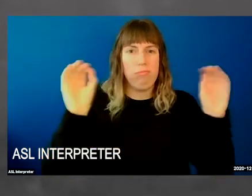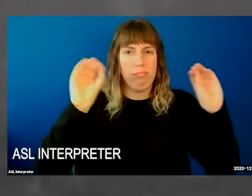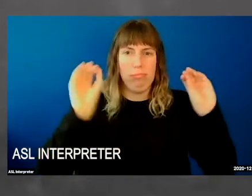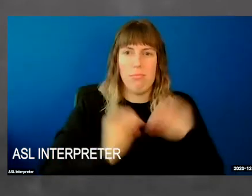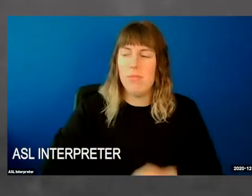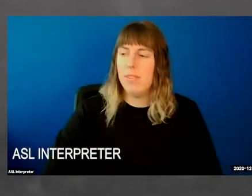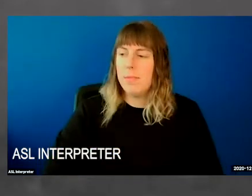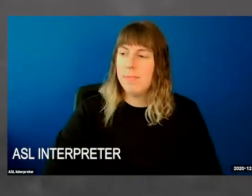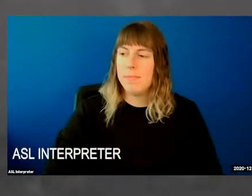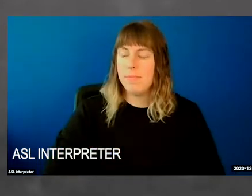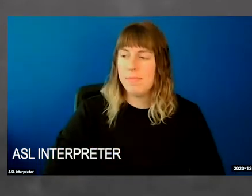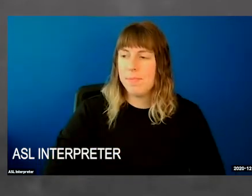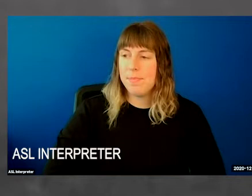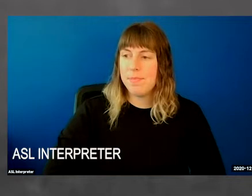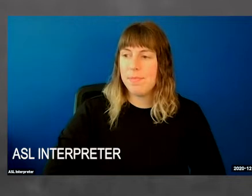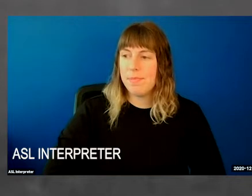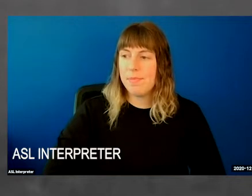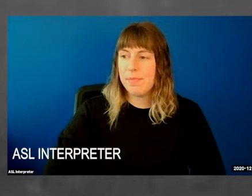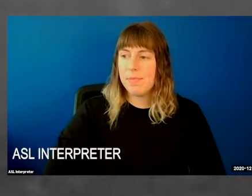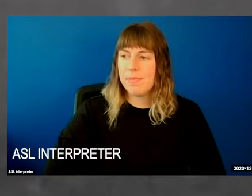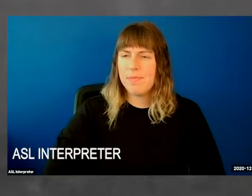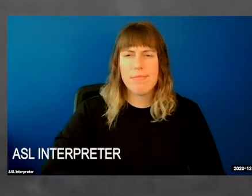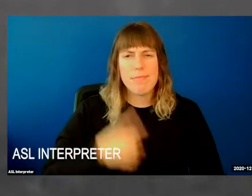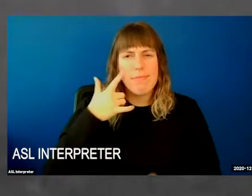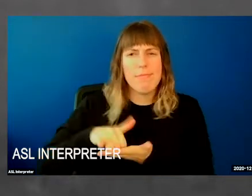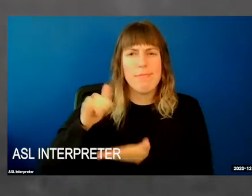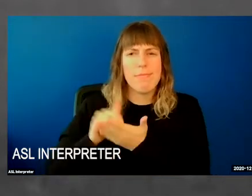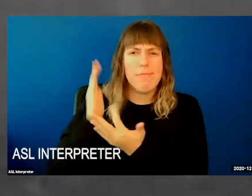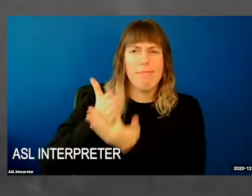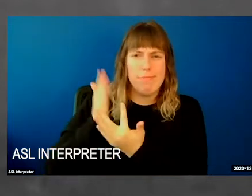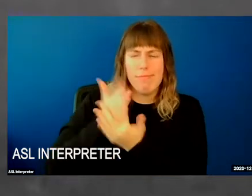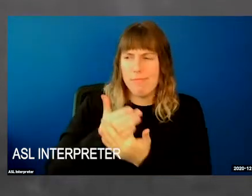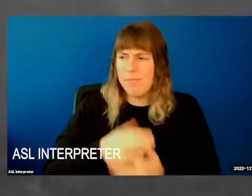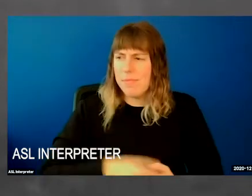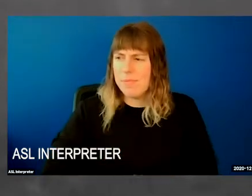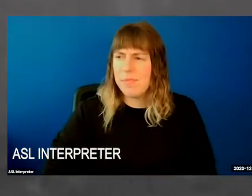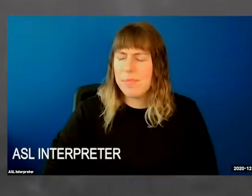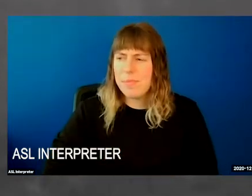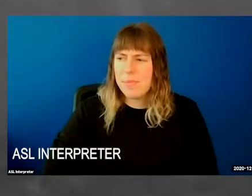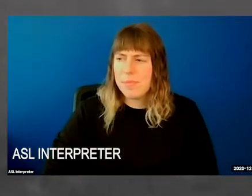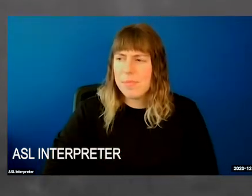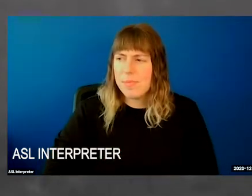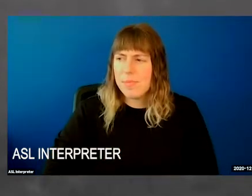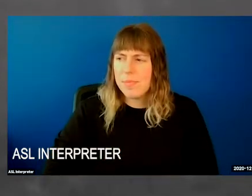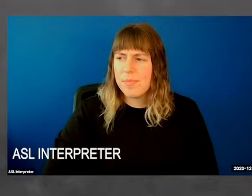vivre dans une institution? Bon, rapidement, ce que ça veut dire, c'est que vous n'avez pas de choix ou contrôle